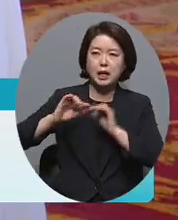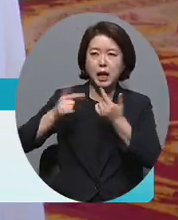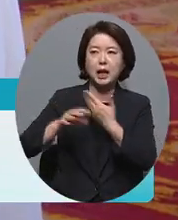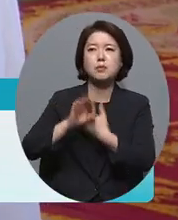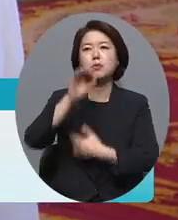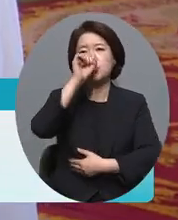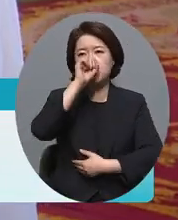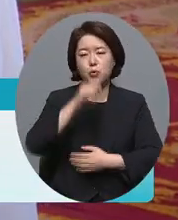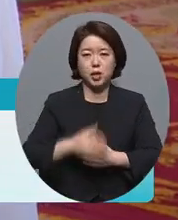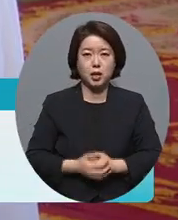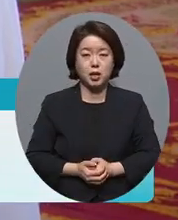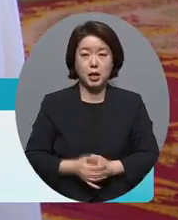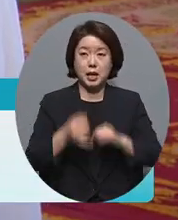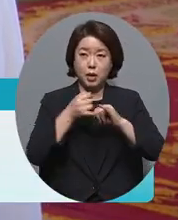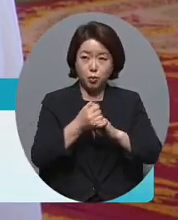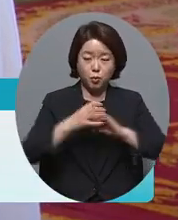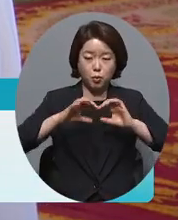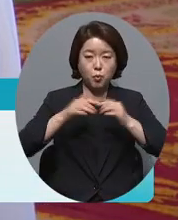반드시